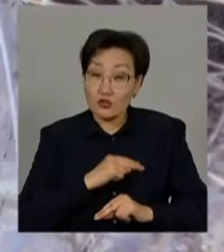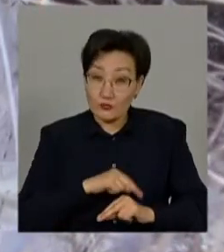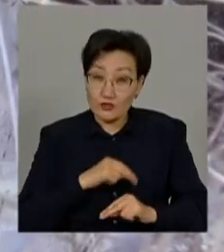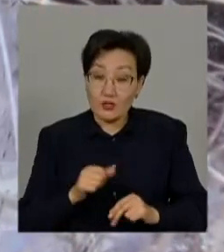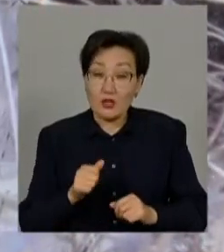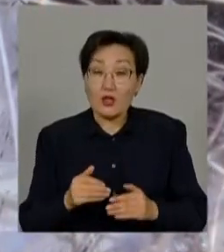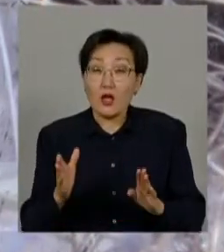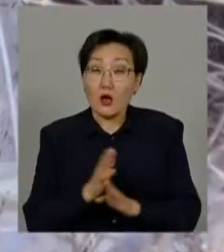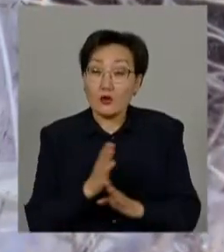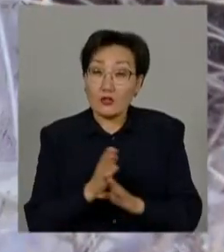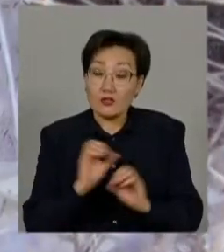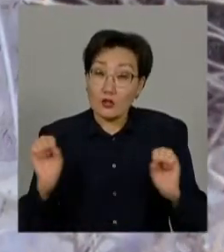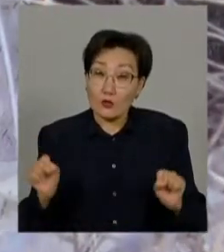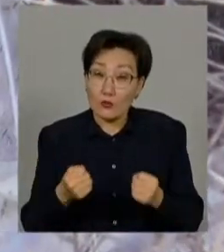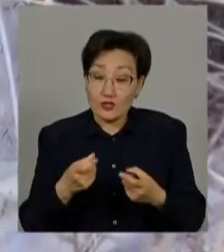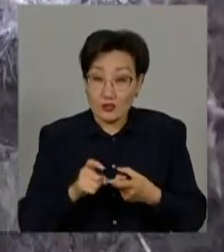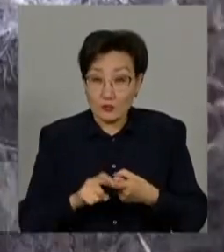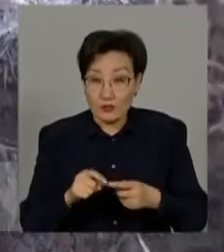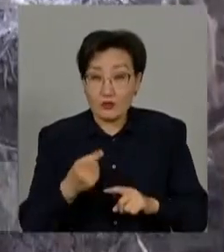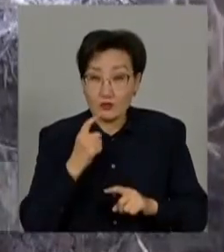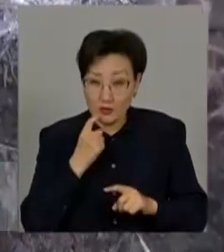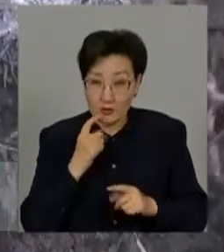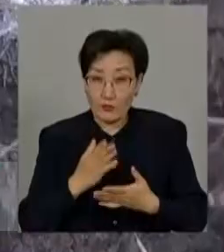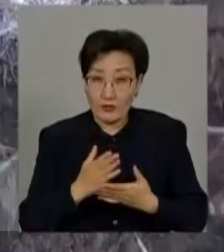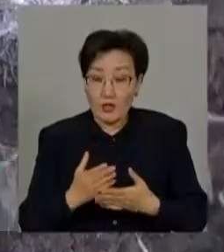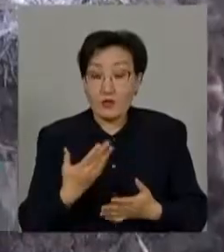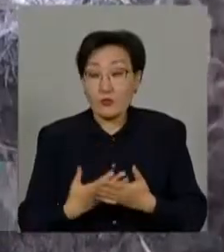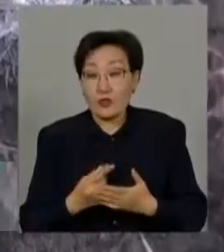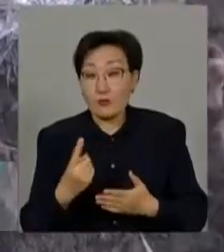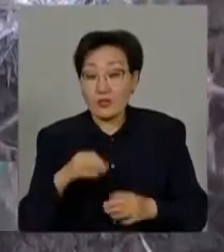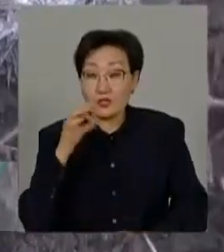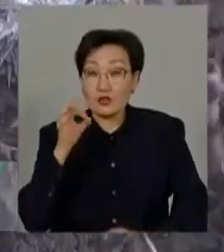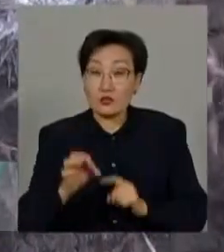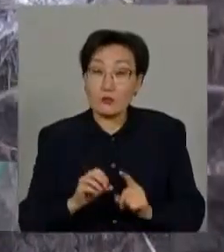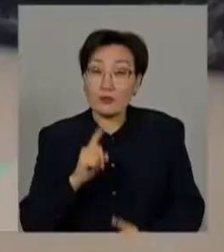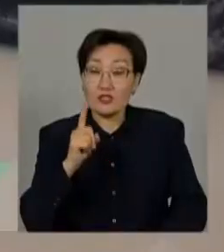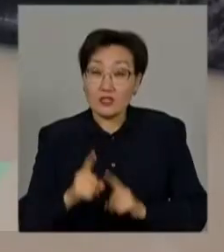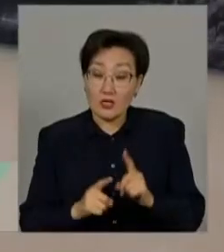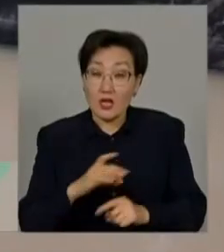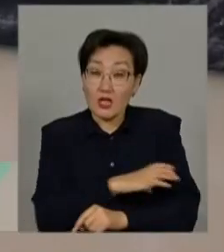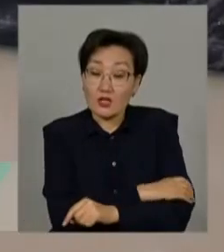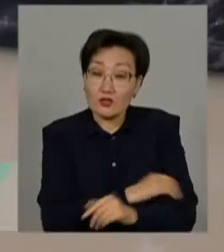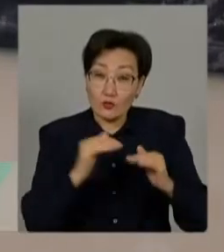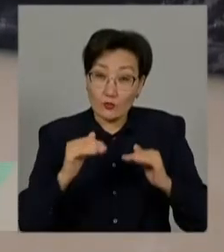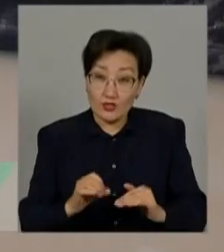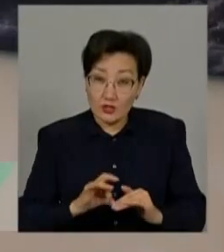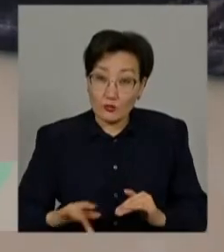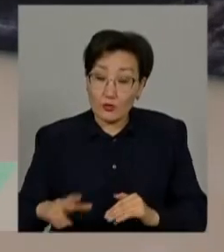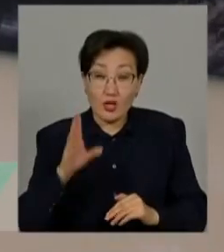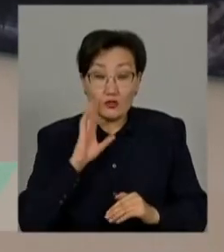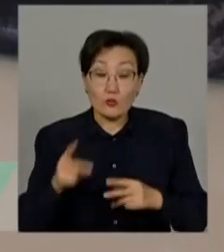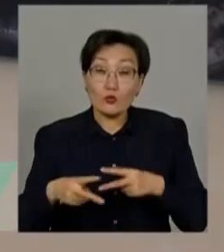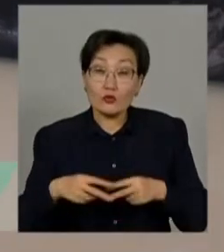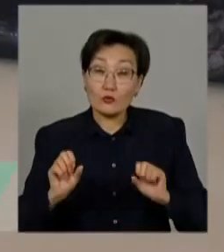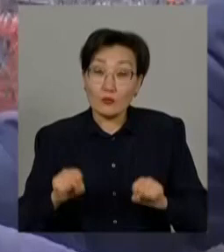күн райының салқын болуына байланысты қиындап кеткен. Бірақ шамамен бір тәулік ішінде қысымы төмен аудандарға су қосуымыз мүмкін